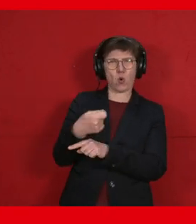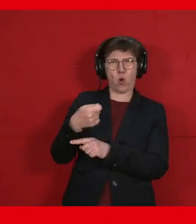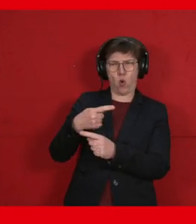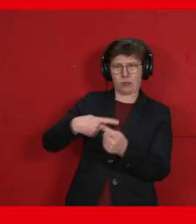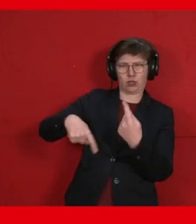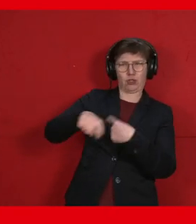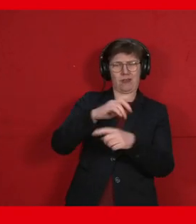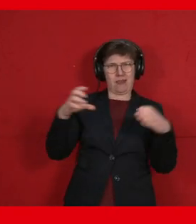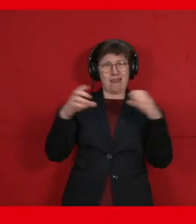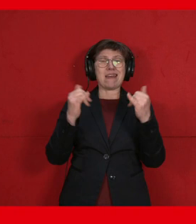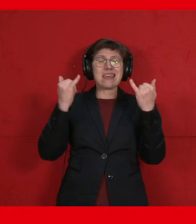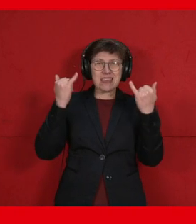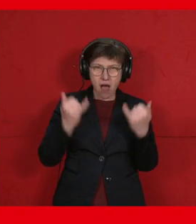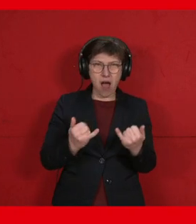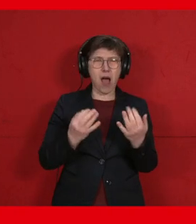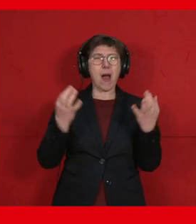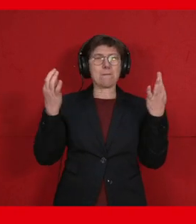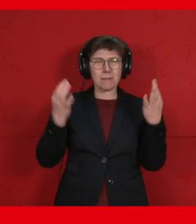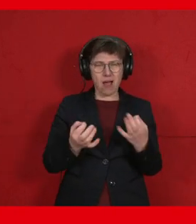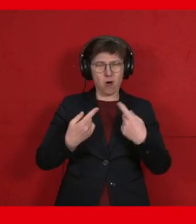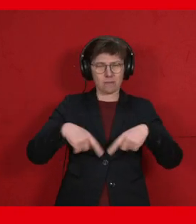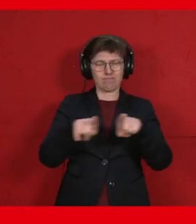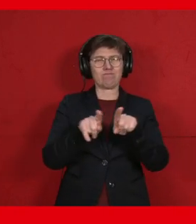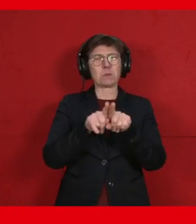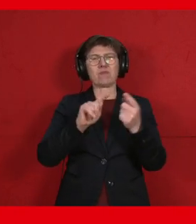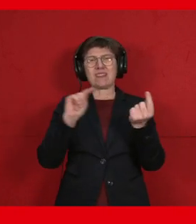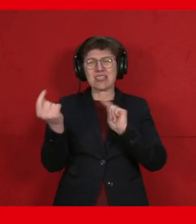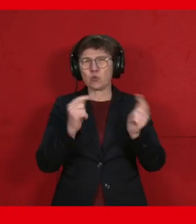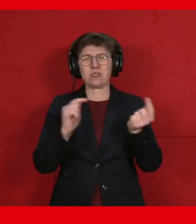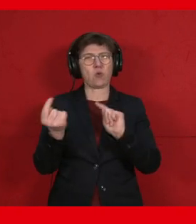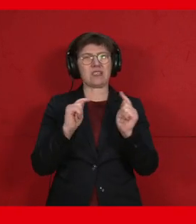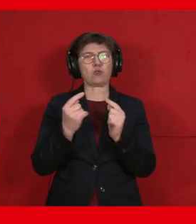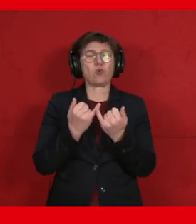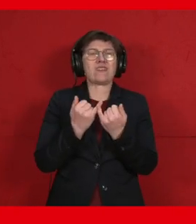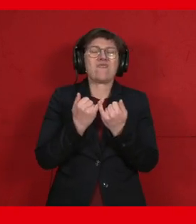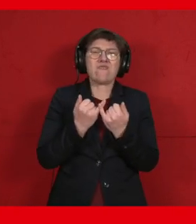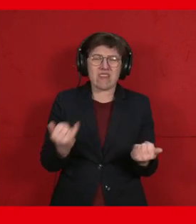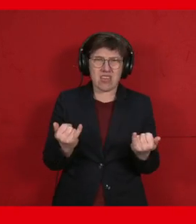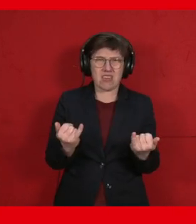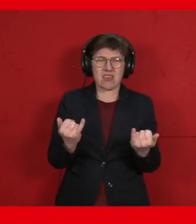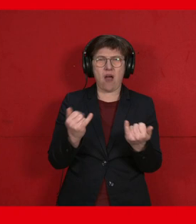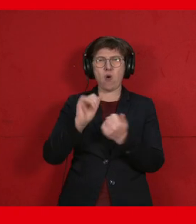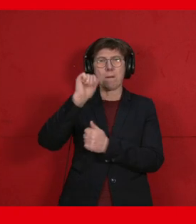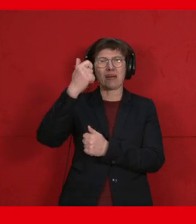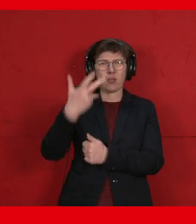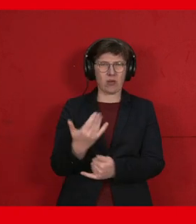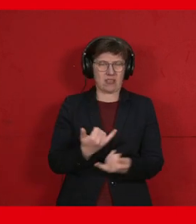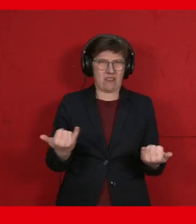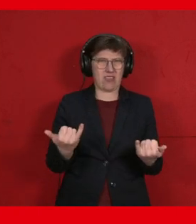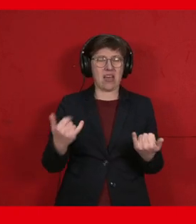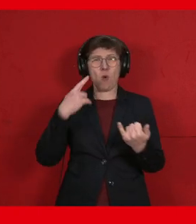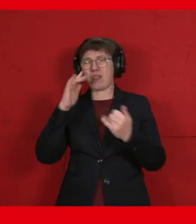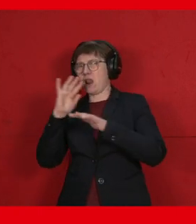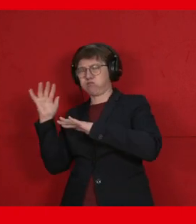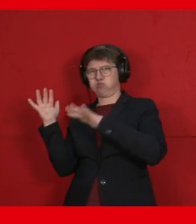Also insofern ja, aber wir brauchen auch hier eine Diskussion über das Wie und vor allen Dingen auch über die Prioritäten. Im Moment stürmt